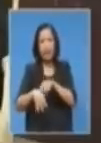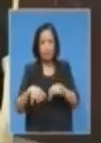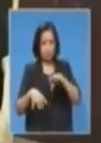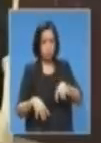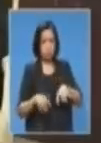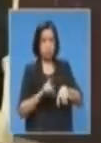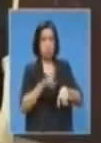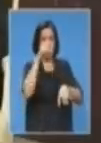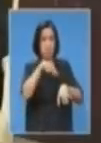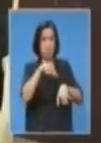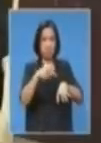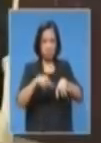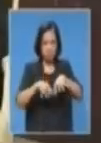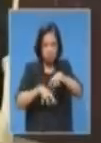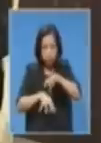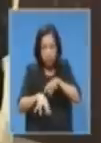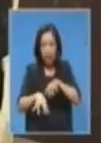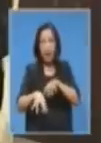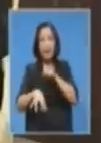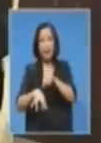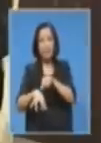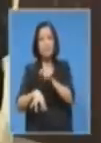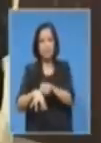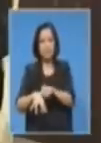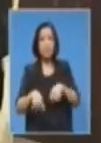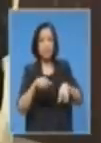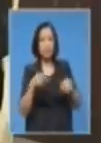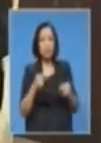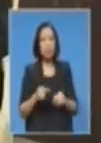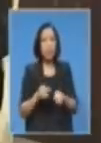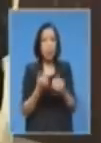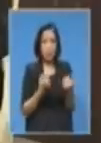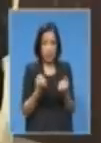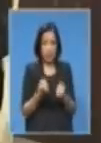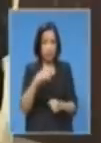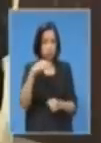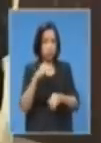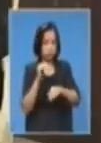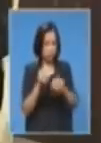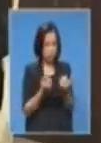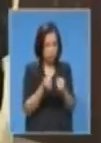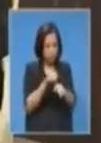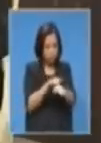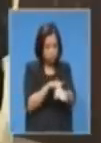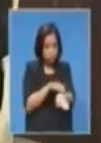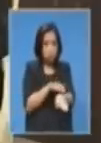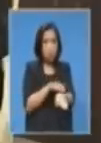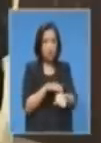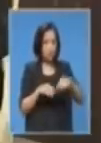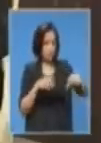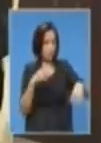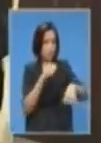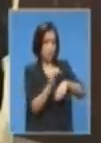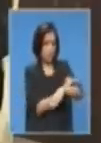ของสุวรรณภูมิพญาไทอยู่ช่วงนี้นะครับมีปัญหาในเรื่องของขบวนรถที่ไม่พอซึ่งมีอยู่9คันและชำรุดเป็นบางส่วนขณะ